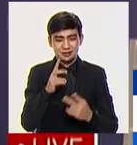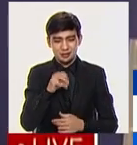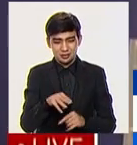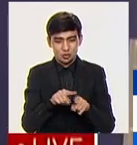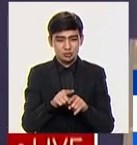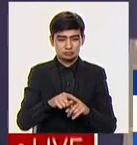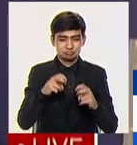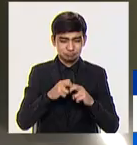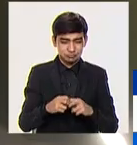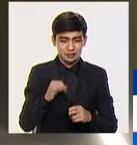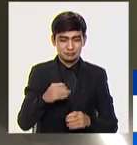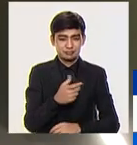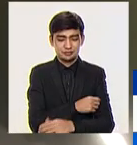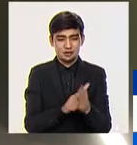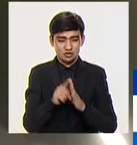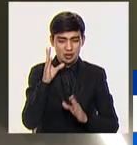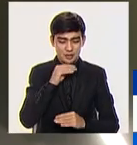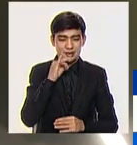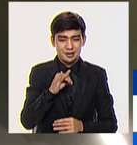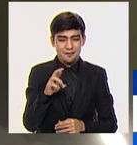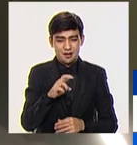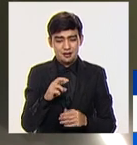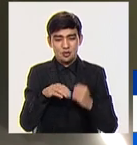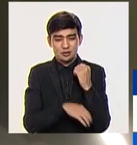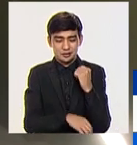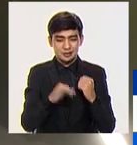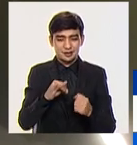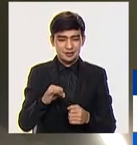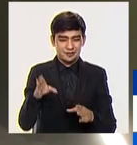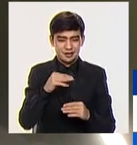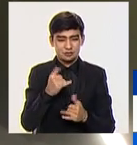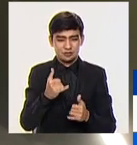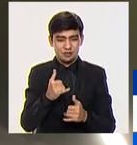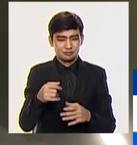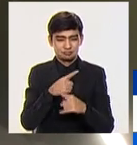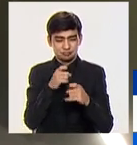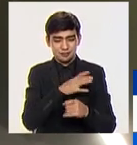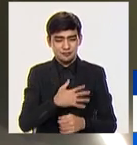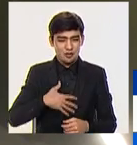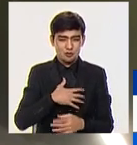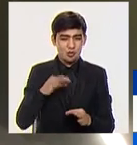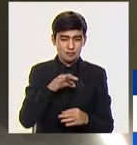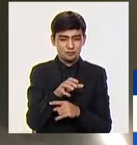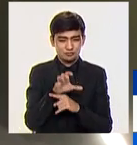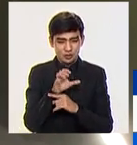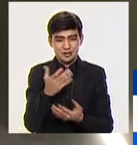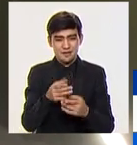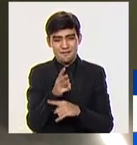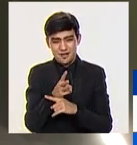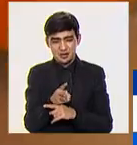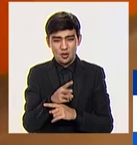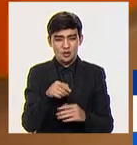мы увидим в конце января. В ведомстве сегодня ответили и на волнующий многих вопрос о запрете фото- и видеосъемки в